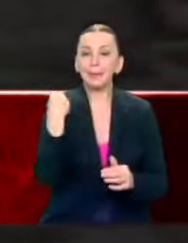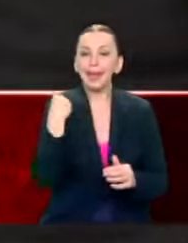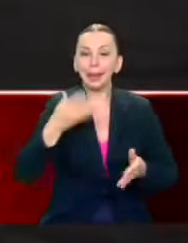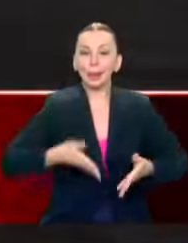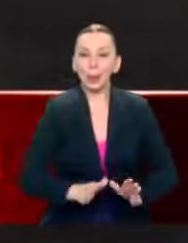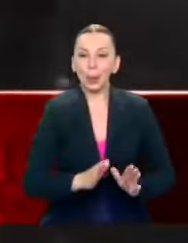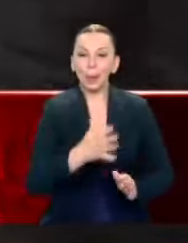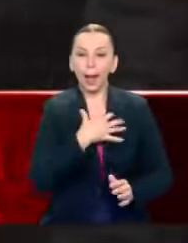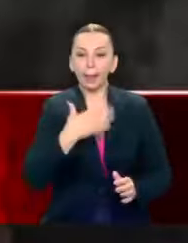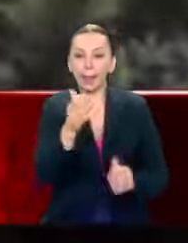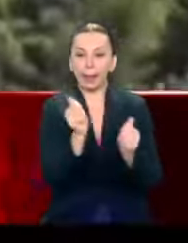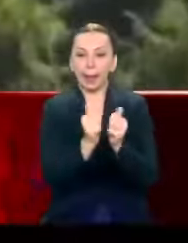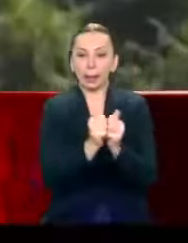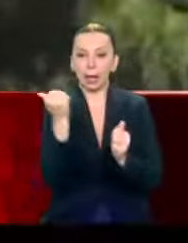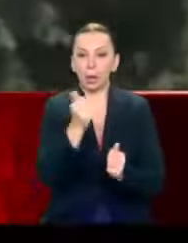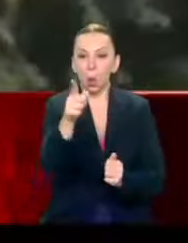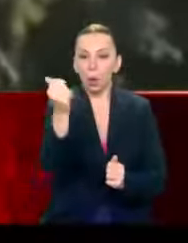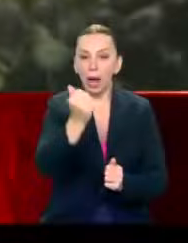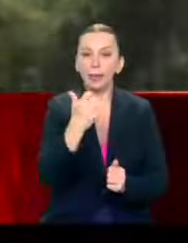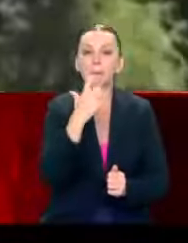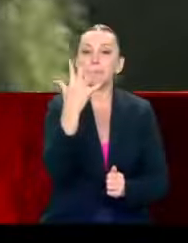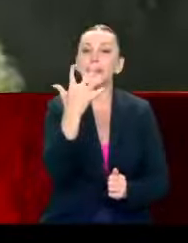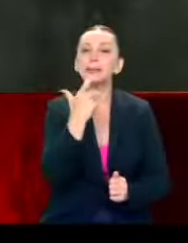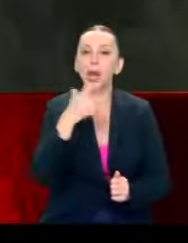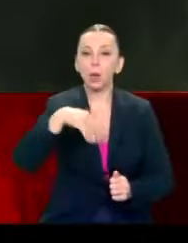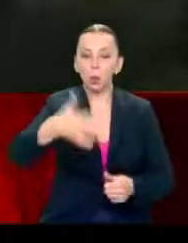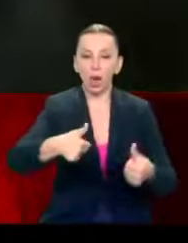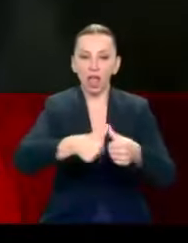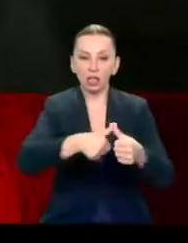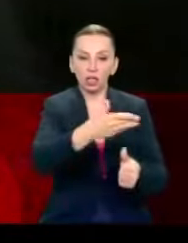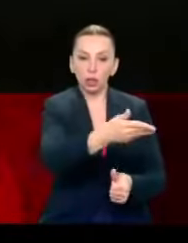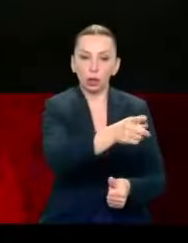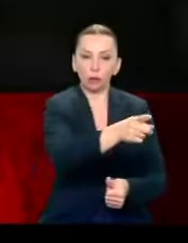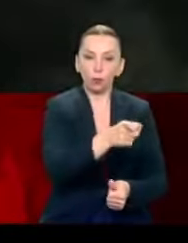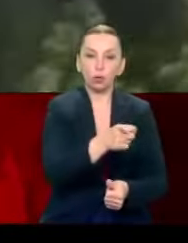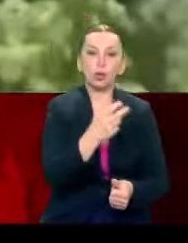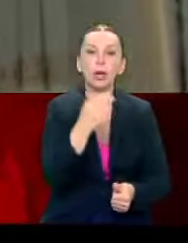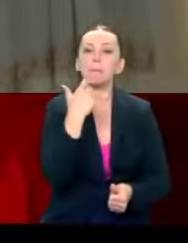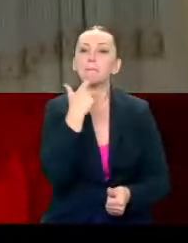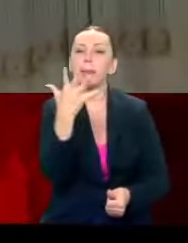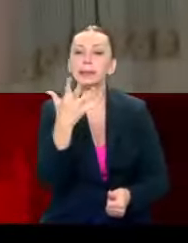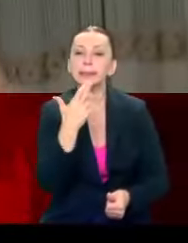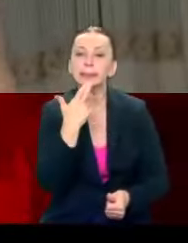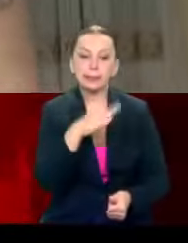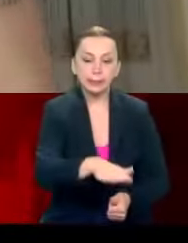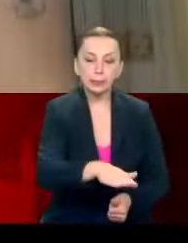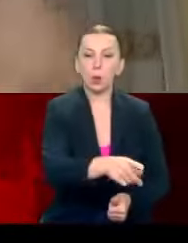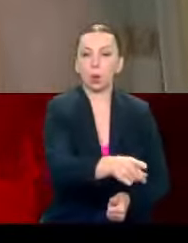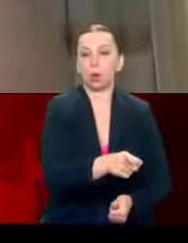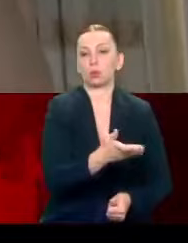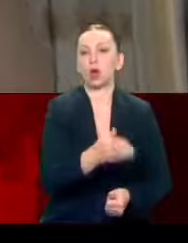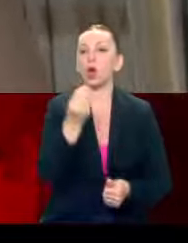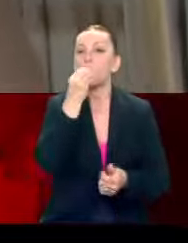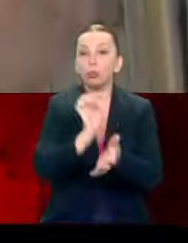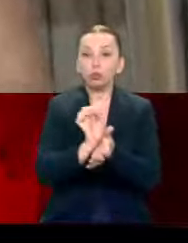annenin, eşinin yanı başındaydı hemen. O katil 5 yıl sonra hem eşini hem de 5 yaşındaki kızını öldürdü. Mutfaktaydım. O sırada